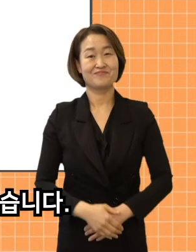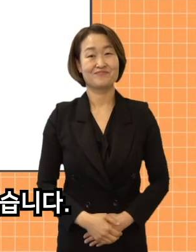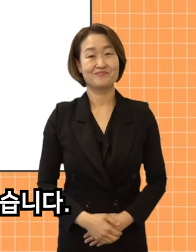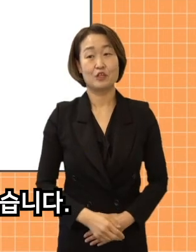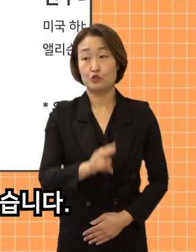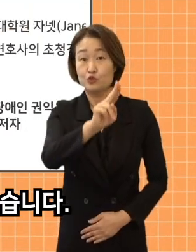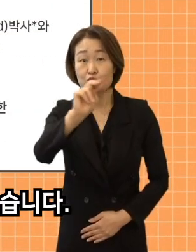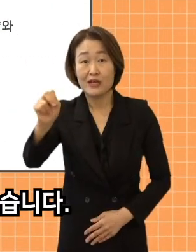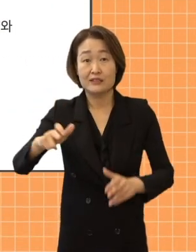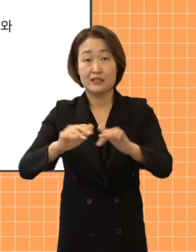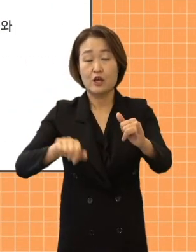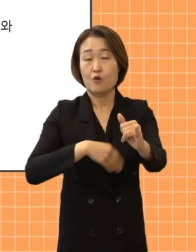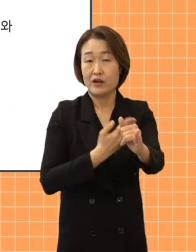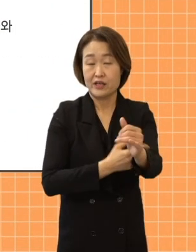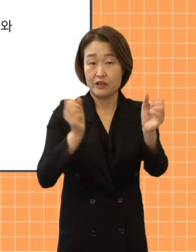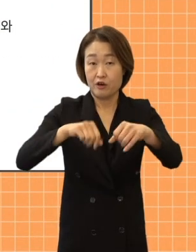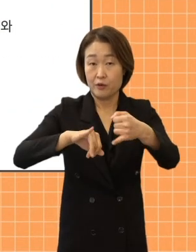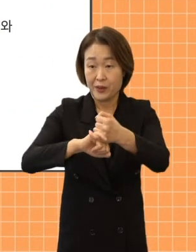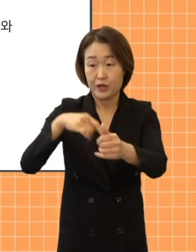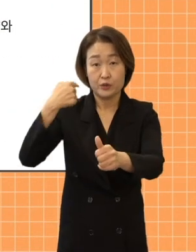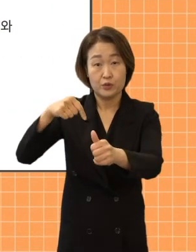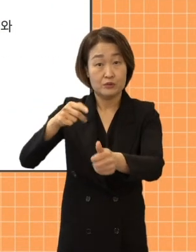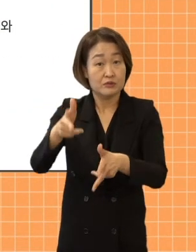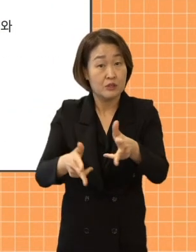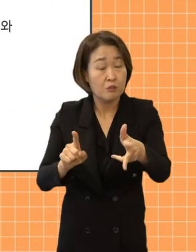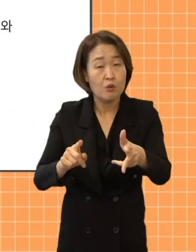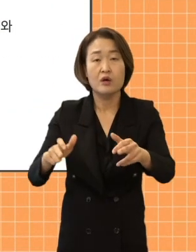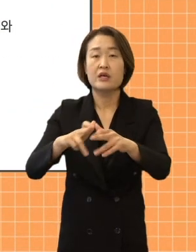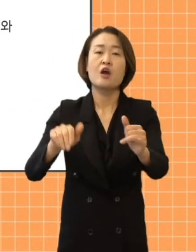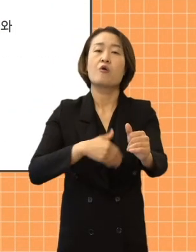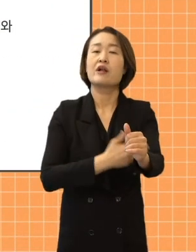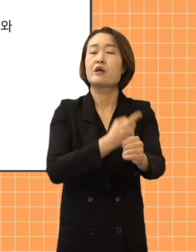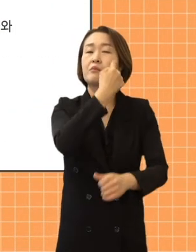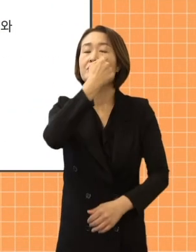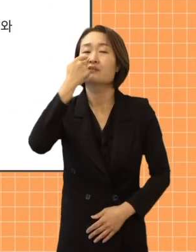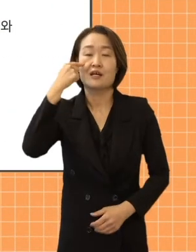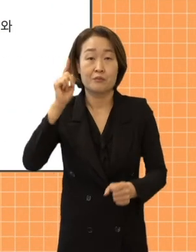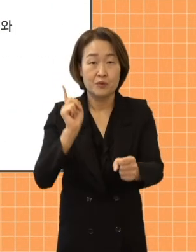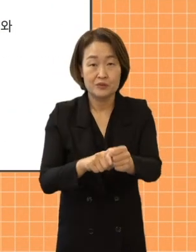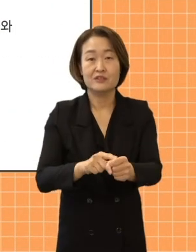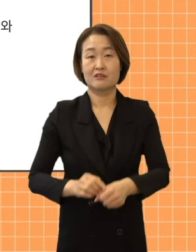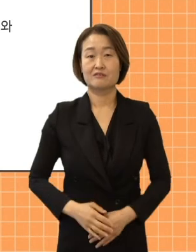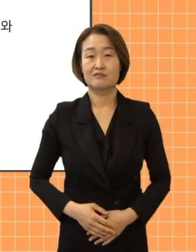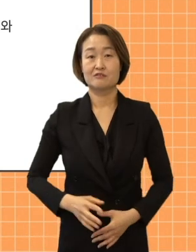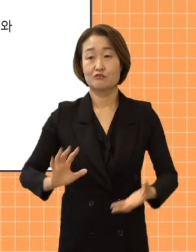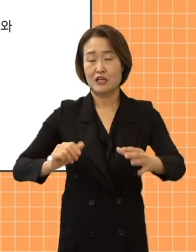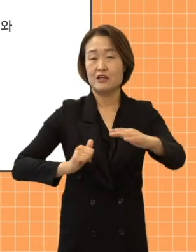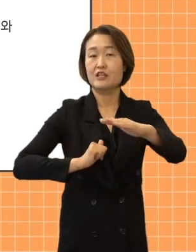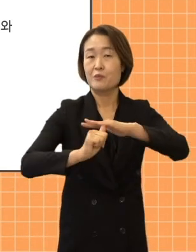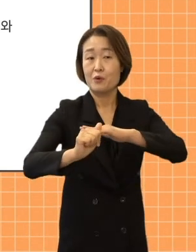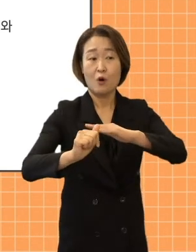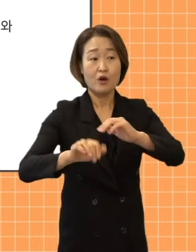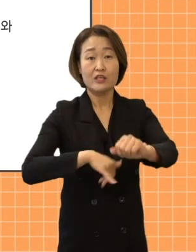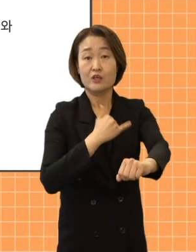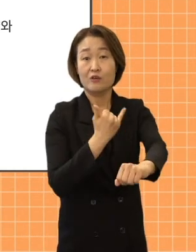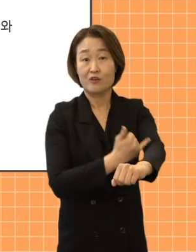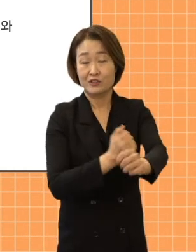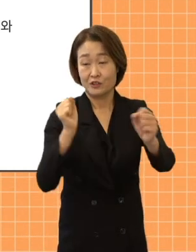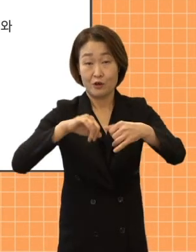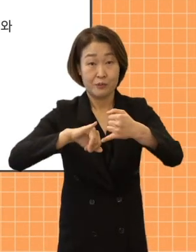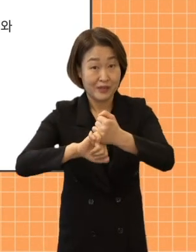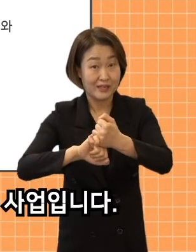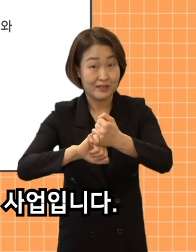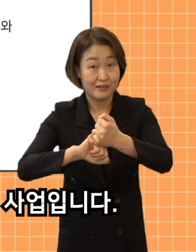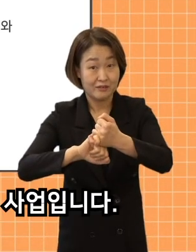집행을 지원하고 있습니다. 유엔 장애인 권리협약 교육사업은 장애인 권리 보장을 위한 국제적 대표